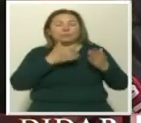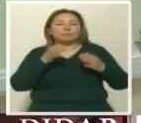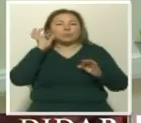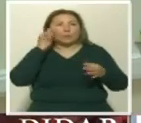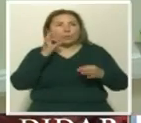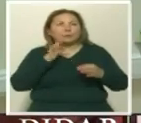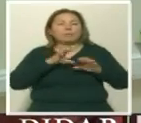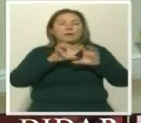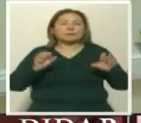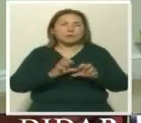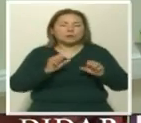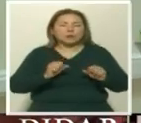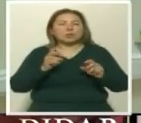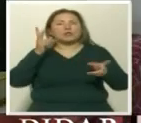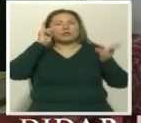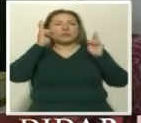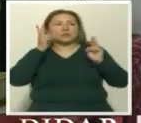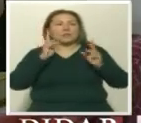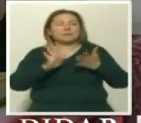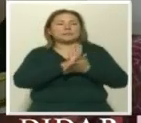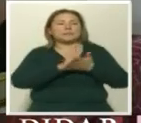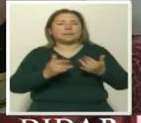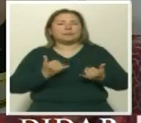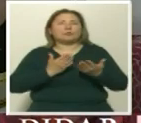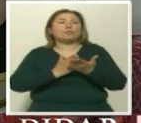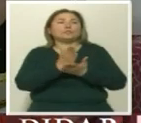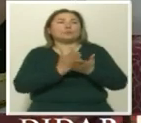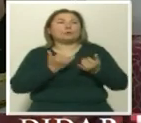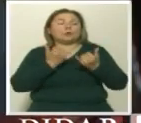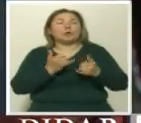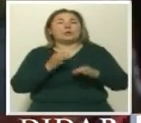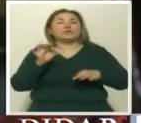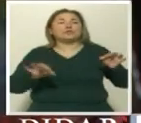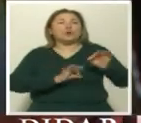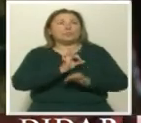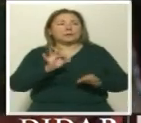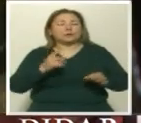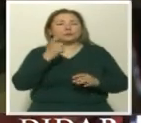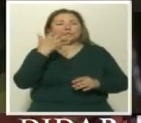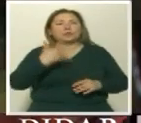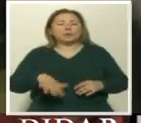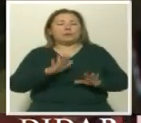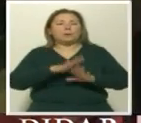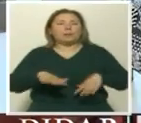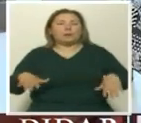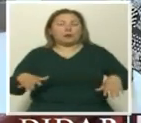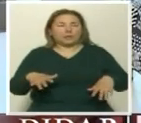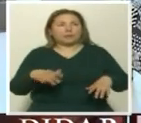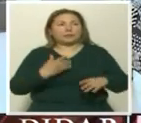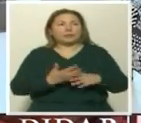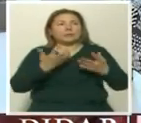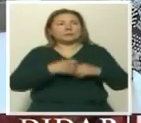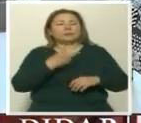психолог, массажист, шаштараз мамандары тегін қызмет көрсетті. Бұл жобада осыған дейін 150 бала қамтылса, биыл олардың